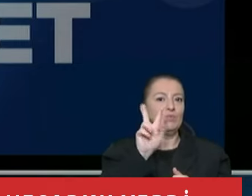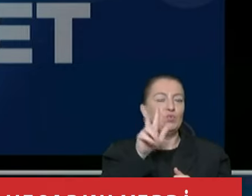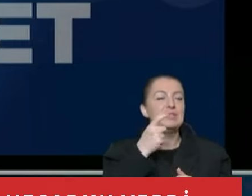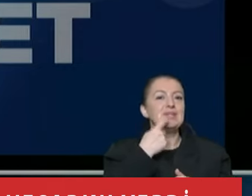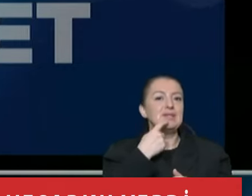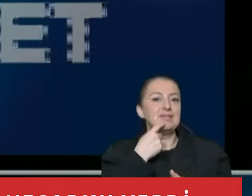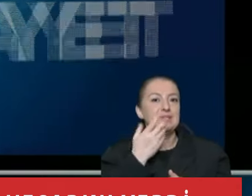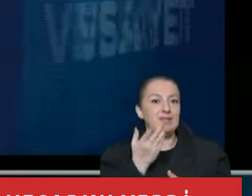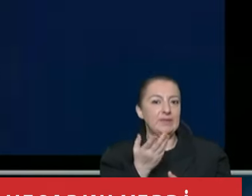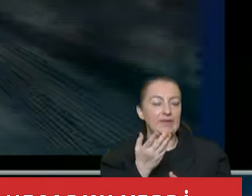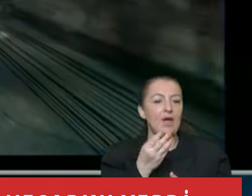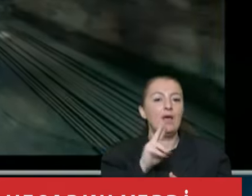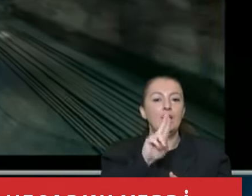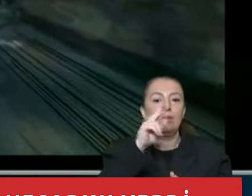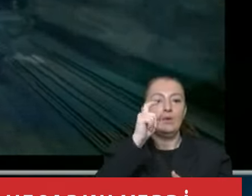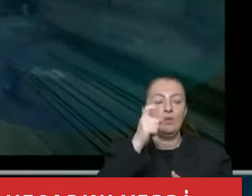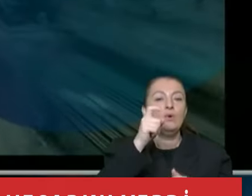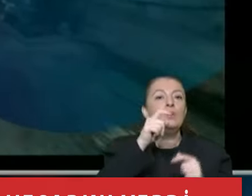yılında